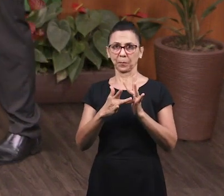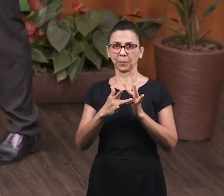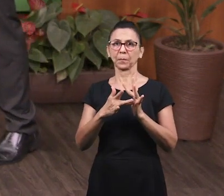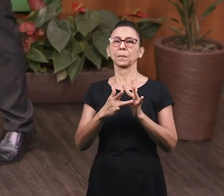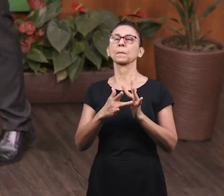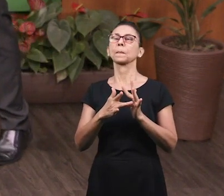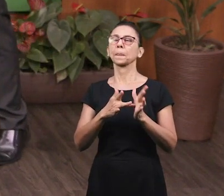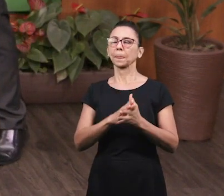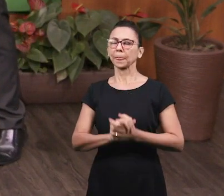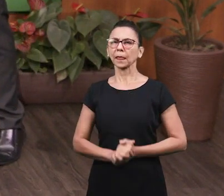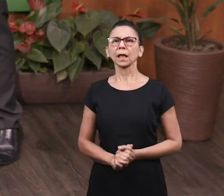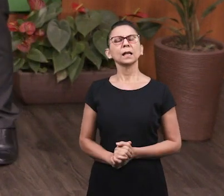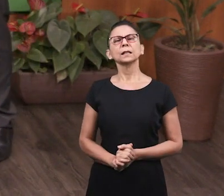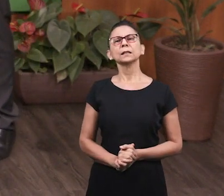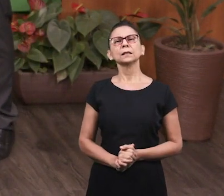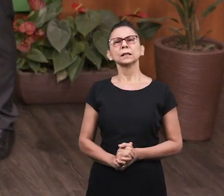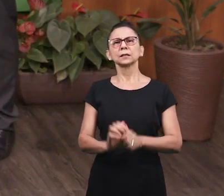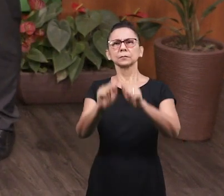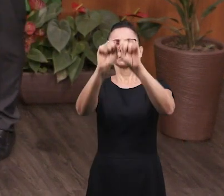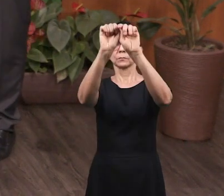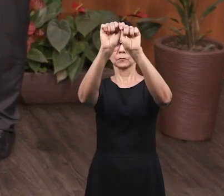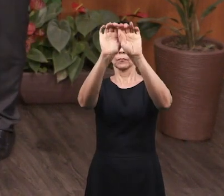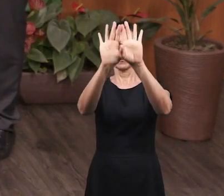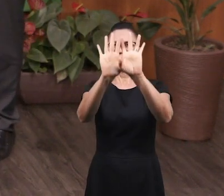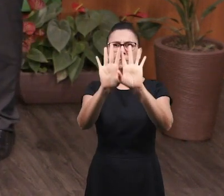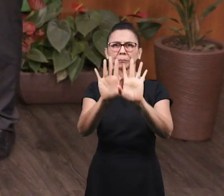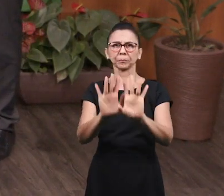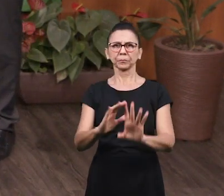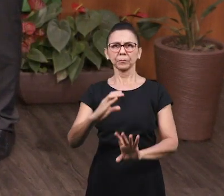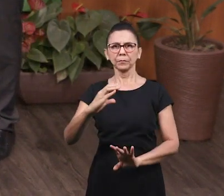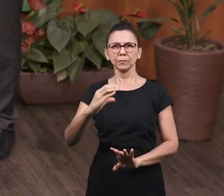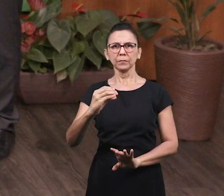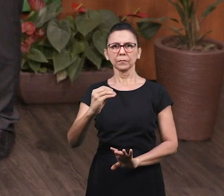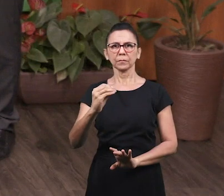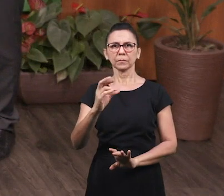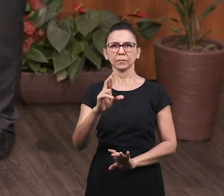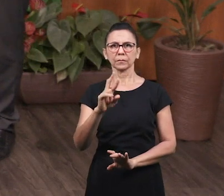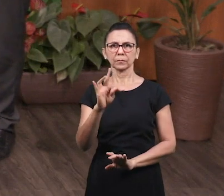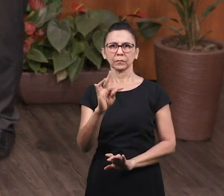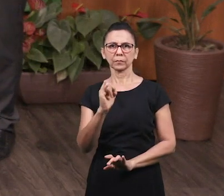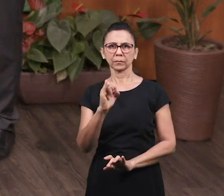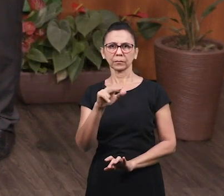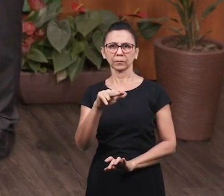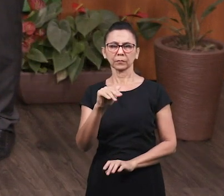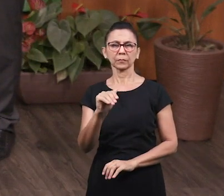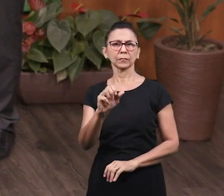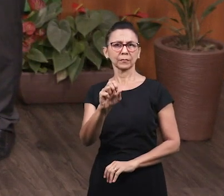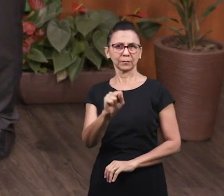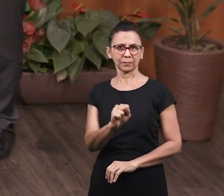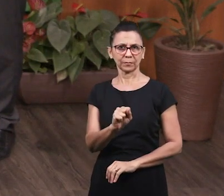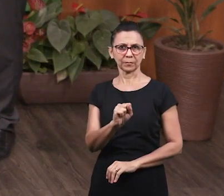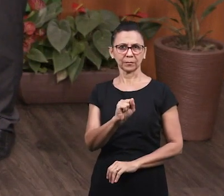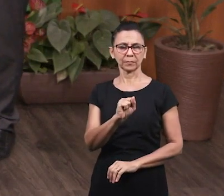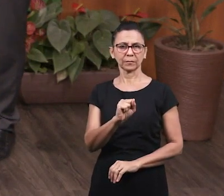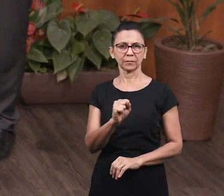Jésus. Et les rideaux, en revenant, les rideaux de fin